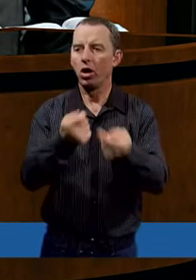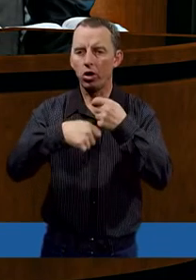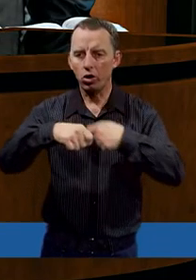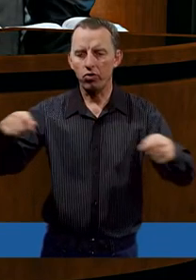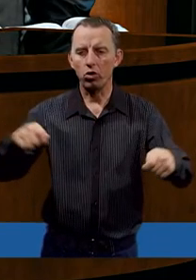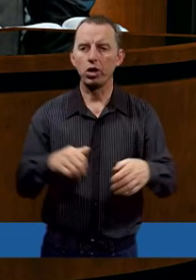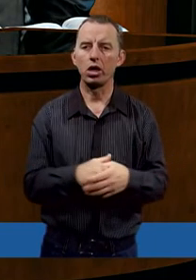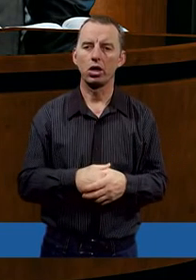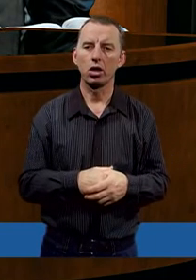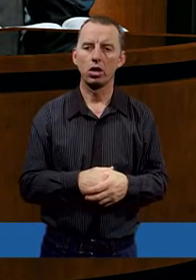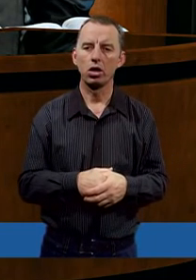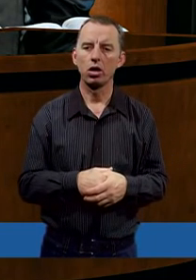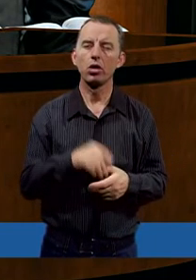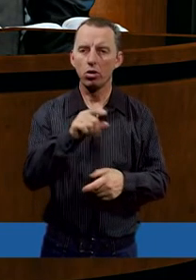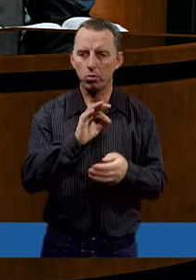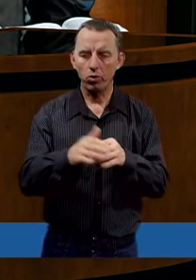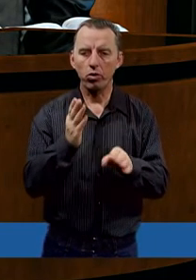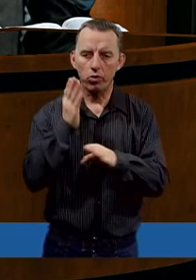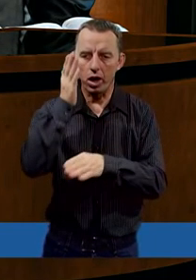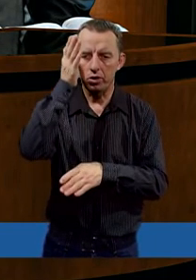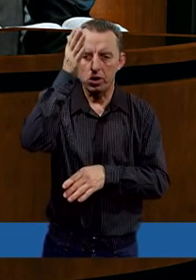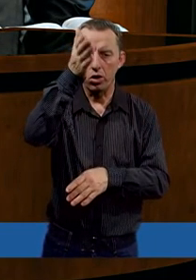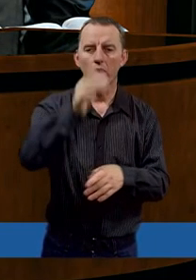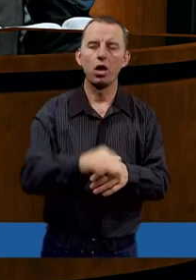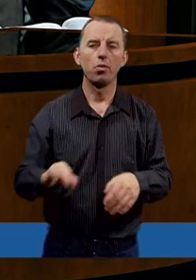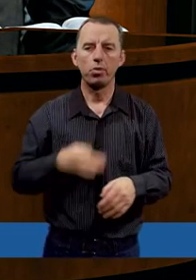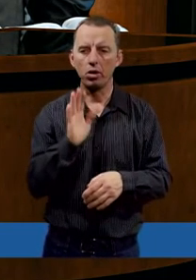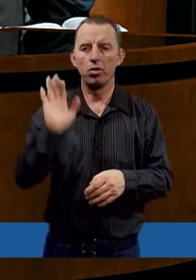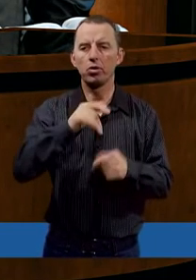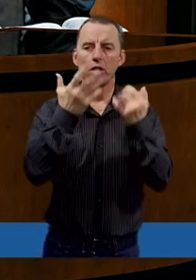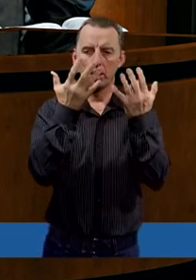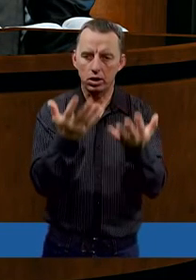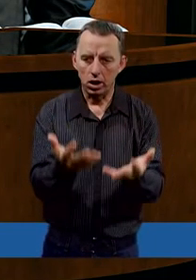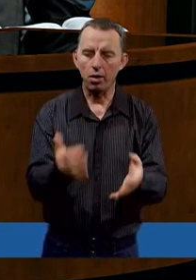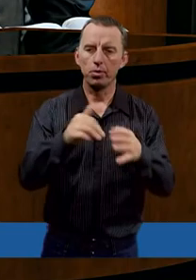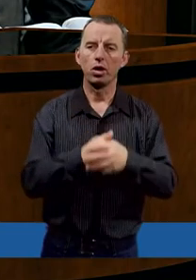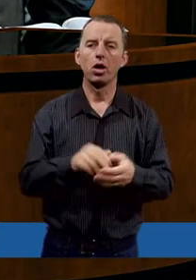rozwiążesz. I z tą nadzieją, Panie Boże, chcemy